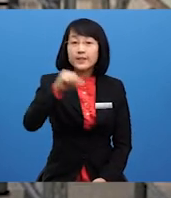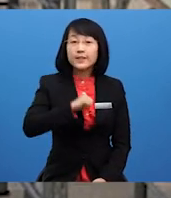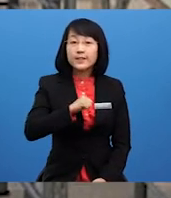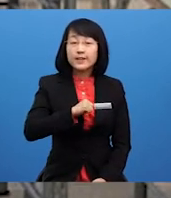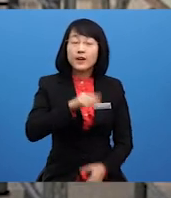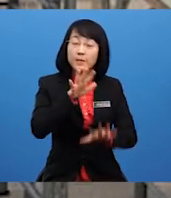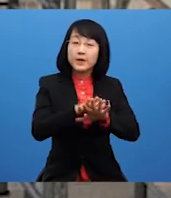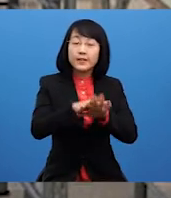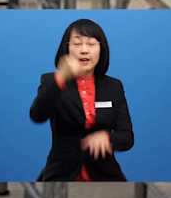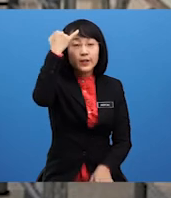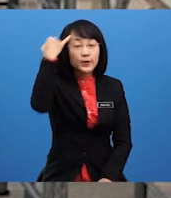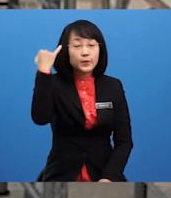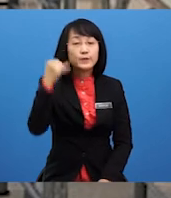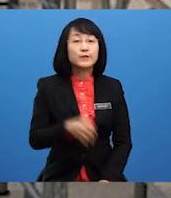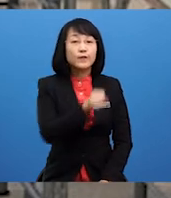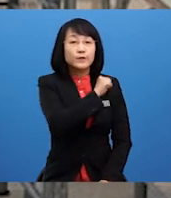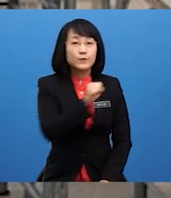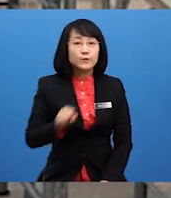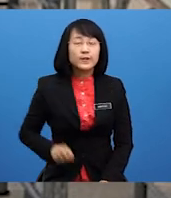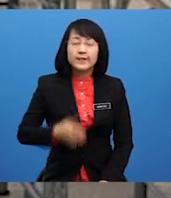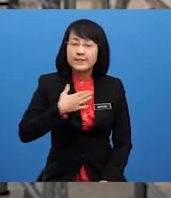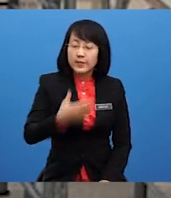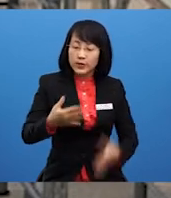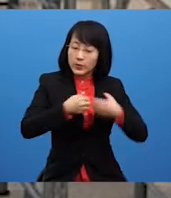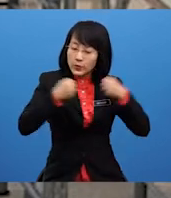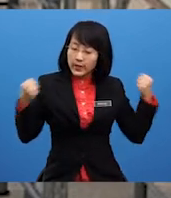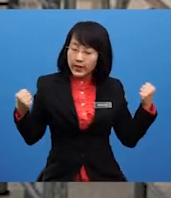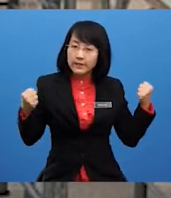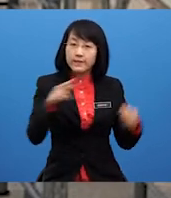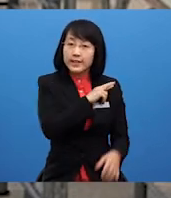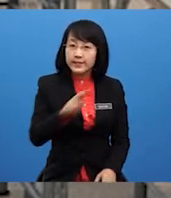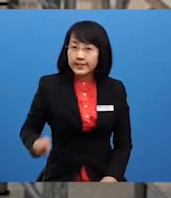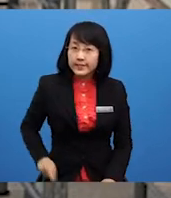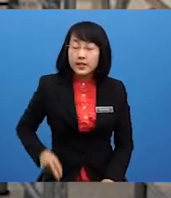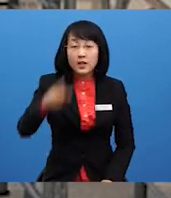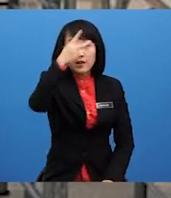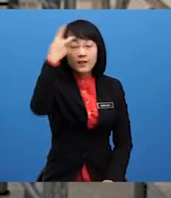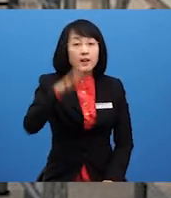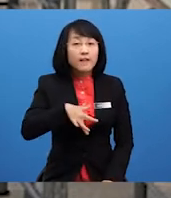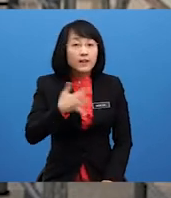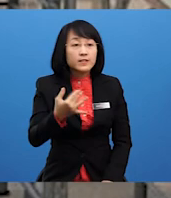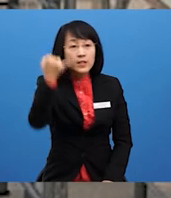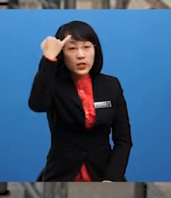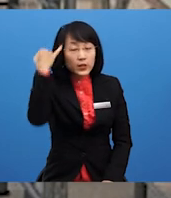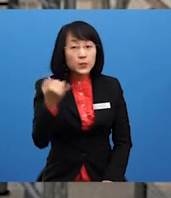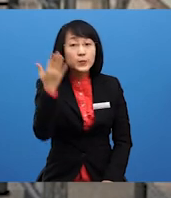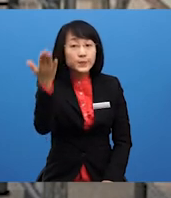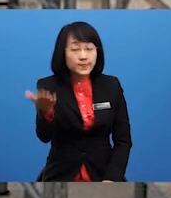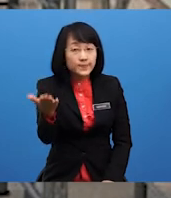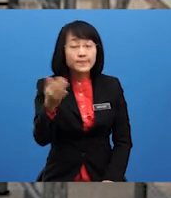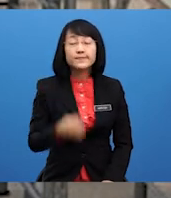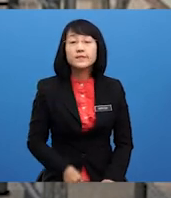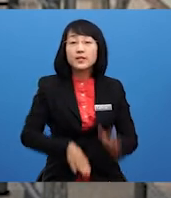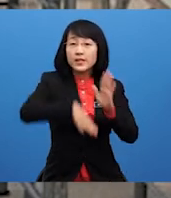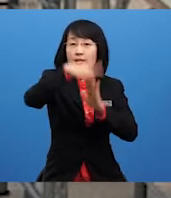oleh Encik Muhammad dan cadangannya untuk mewakafkan harta dan membina surau di tempat